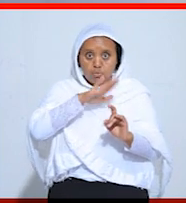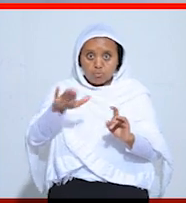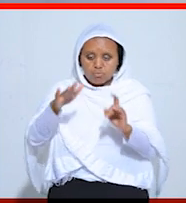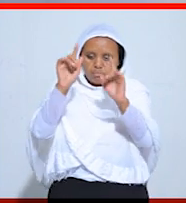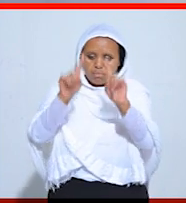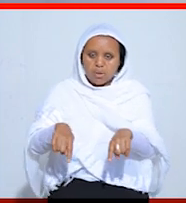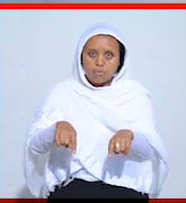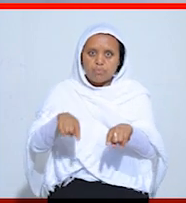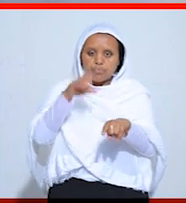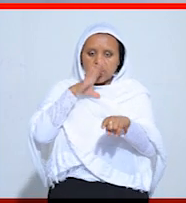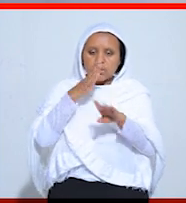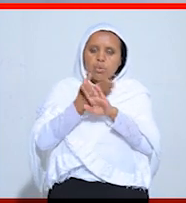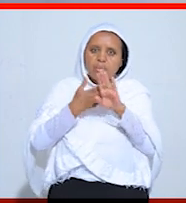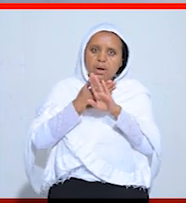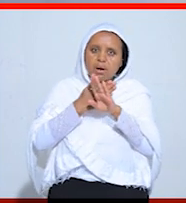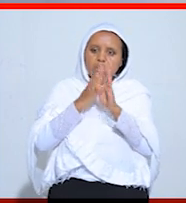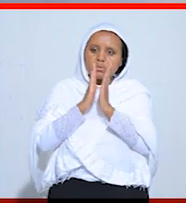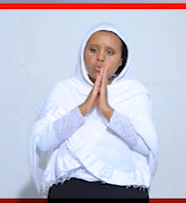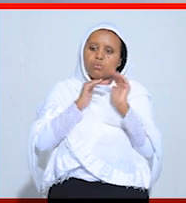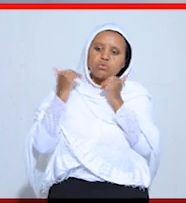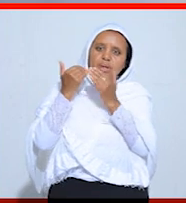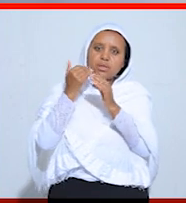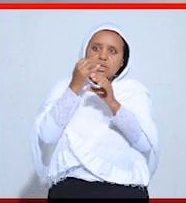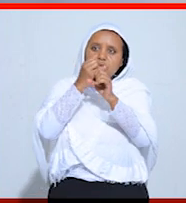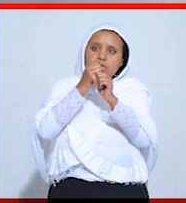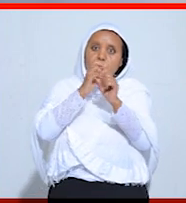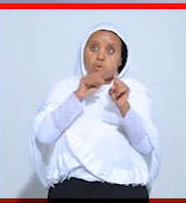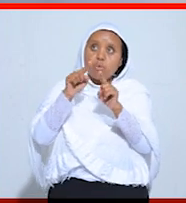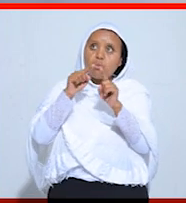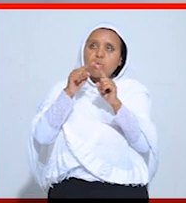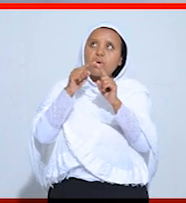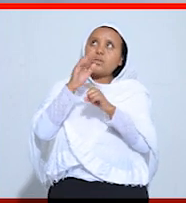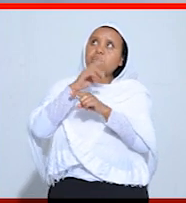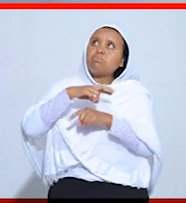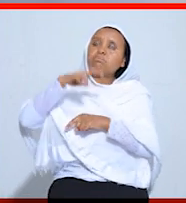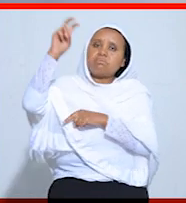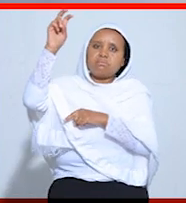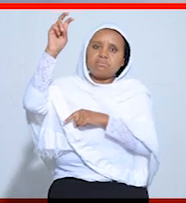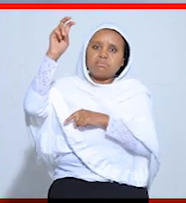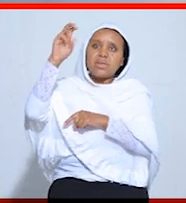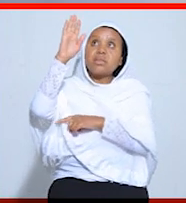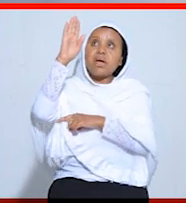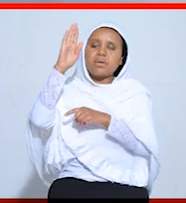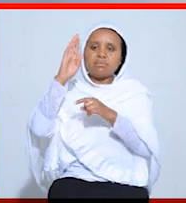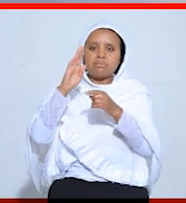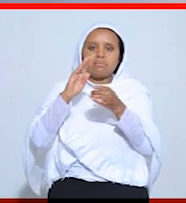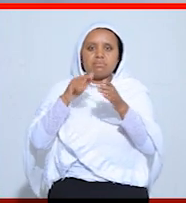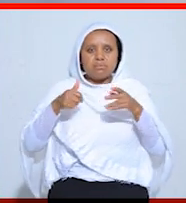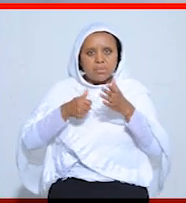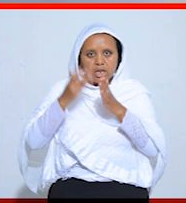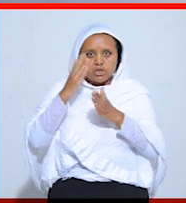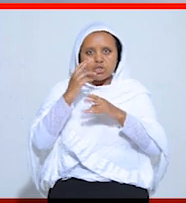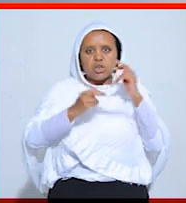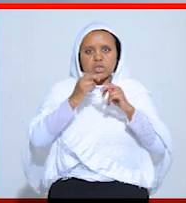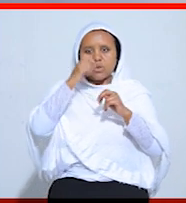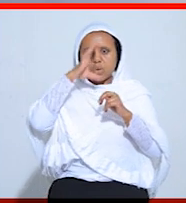ይመጣሉ። የሰው ልመናና ጸሎት መስዋዕት ይዘው ደግሞ ወደ እግዚአብሔር ይሄዳሉ። ስለዚህ ከእግዚአብሔር ምሕረትን ቸርነትን